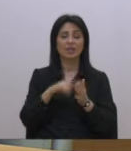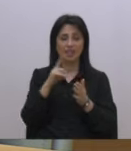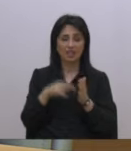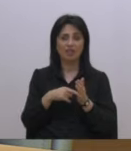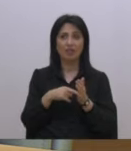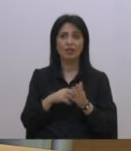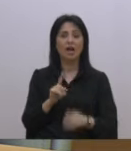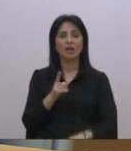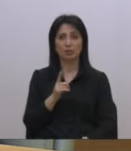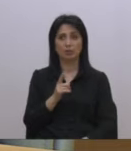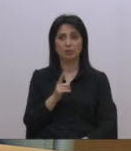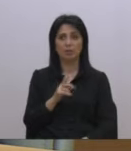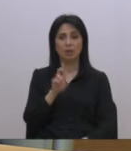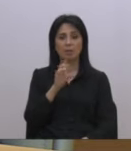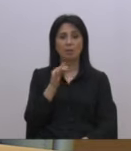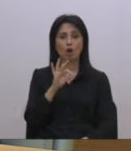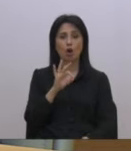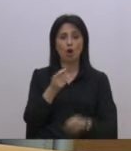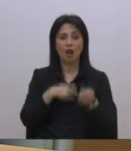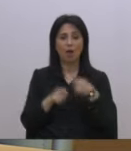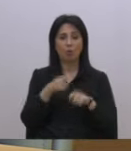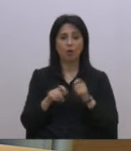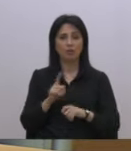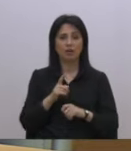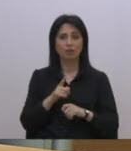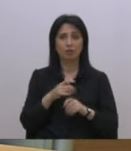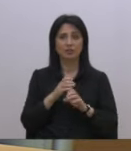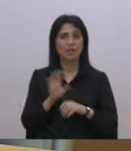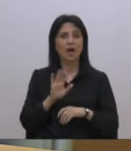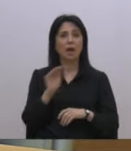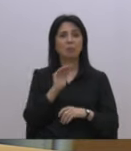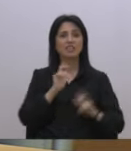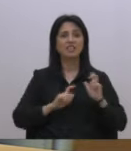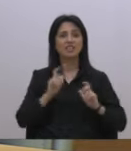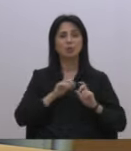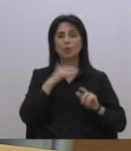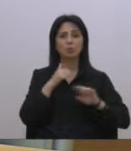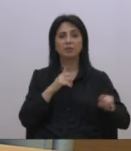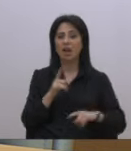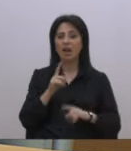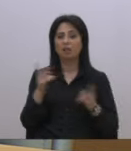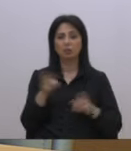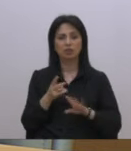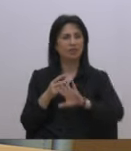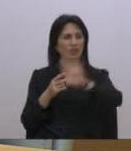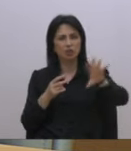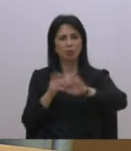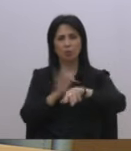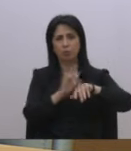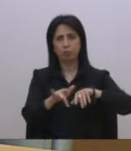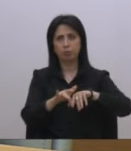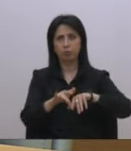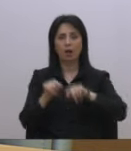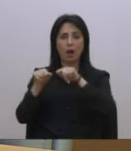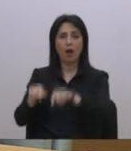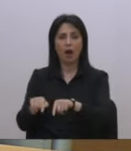კითხვა ისმის, რატომ ბიოლაბორატორია და არა ფიზიკის ინსტიტუტი? რატომ დაჭირდა აქ, ანდა